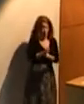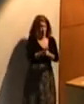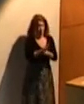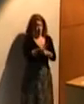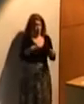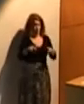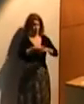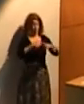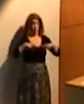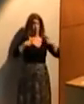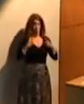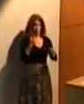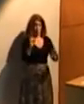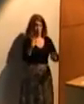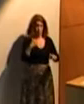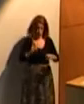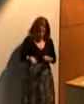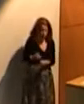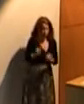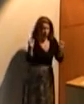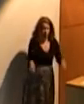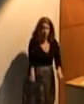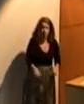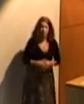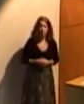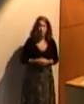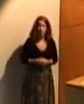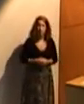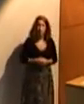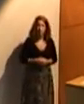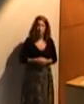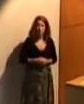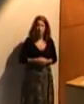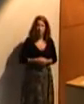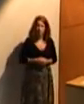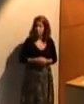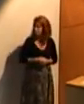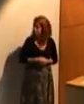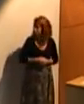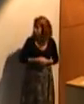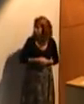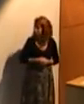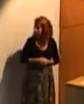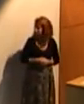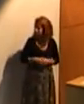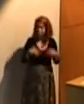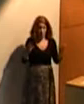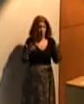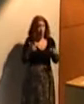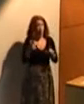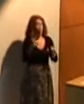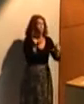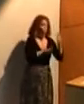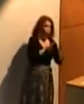et voilà la question il ya désormais c'est ce que je viens de vous dire on a donc une sorte de de convergence entre le biologique et le